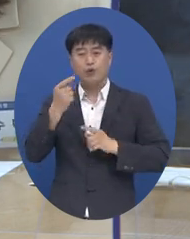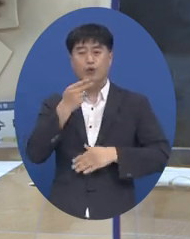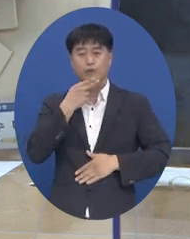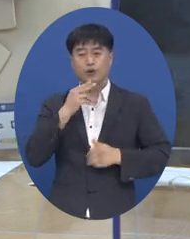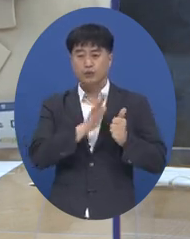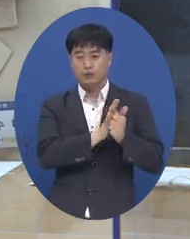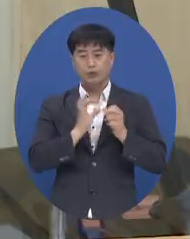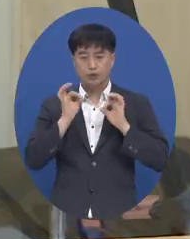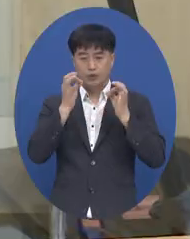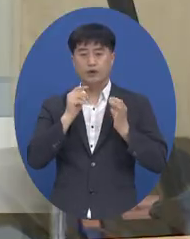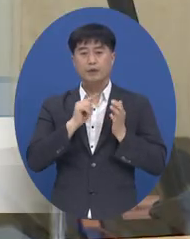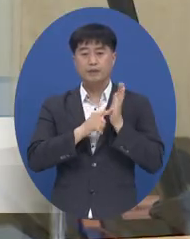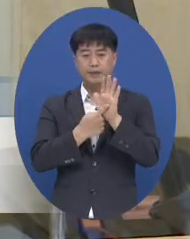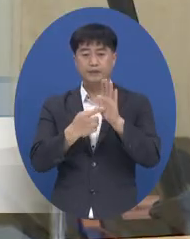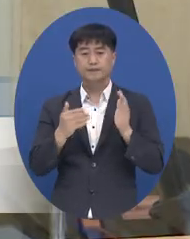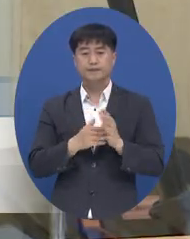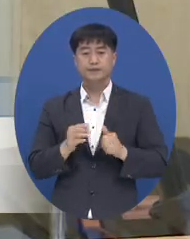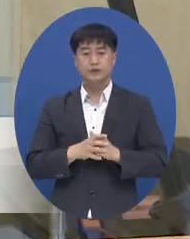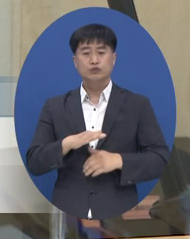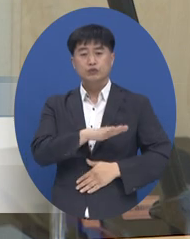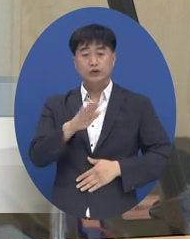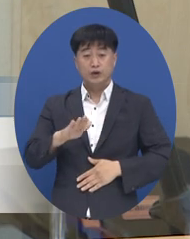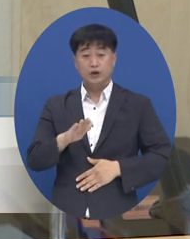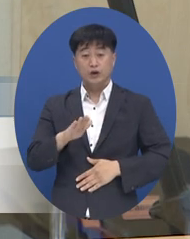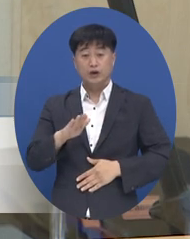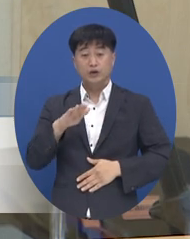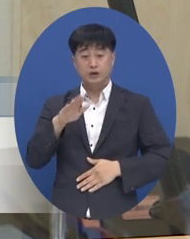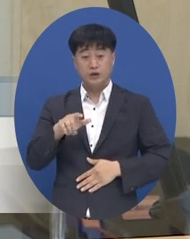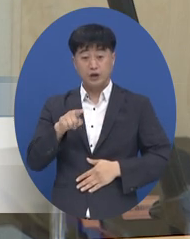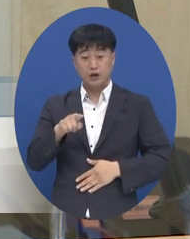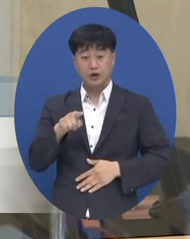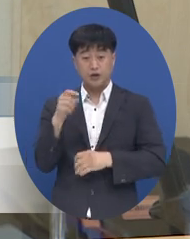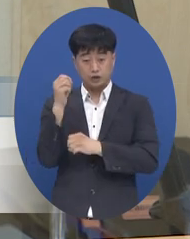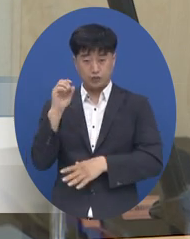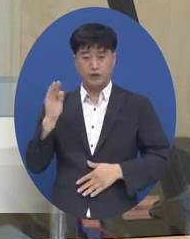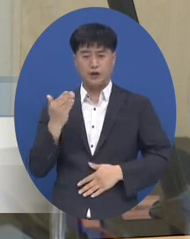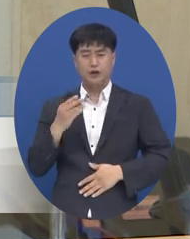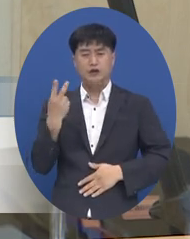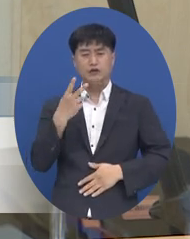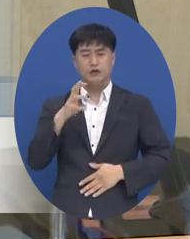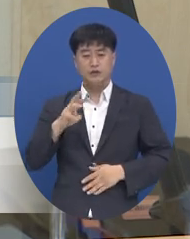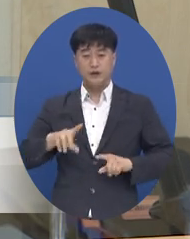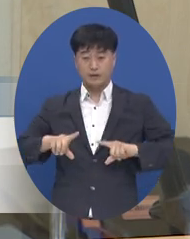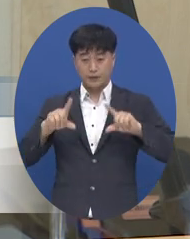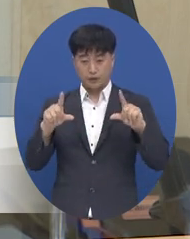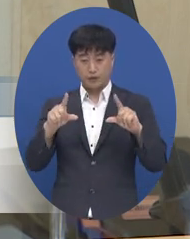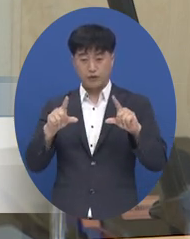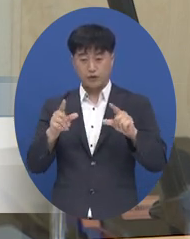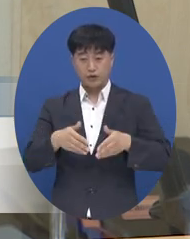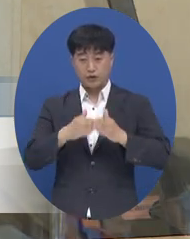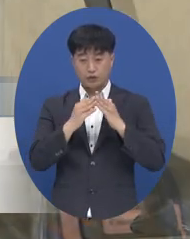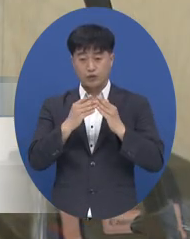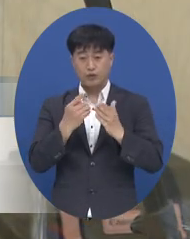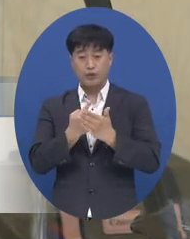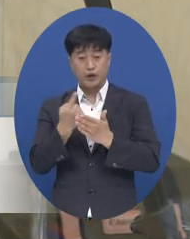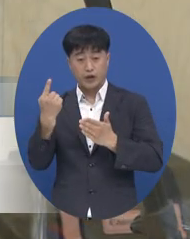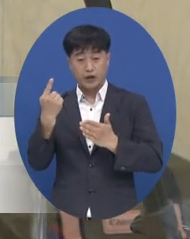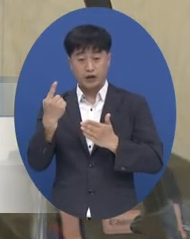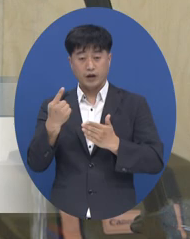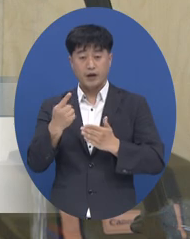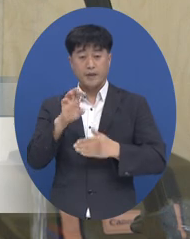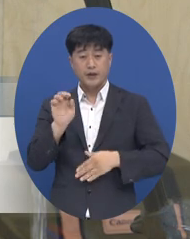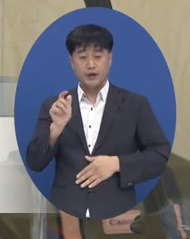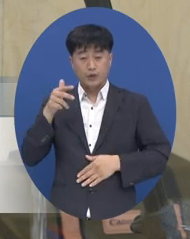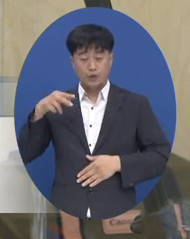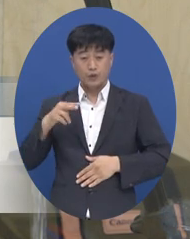했습니다. 저희로서는 이게 이제 마중물이 됐습니다. 그래서 2023년 그 준공뿐만이 아니라 판교